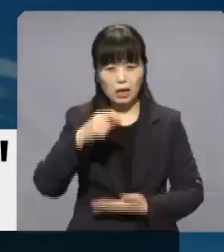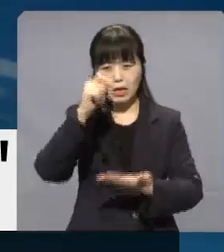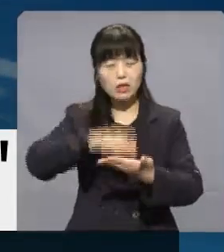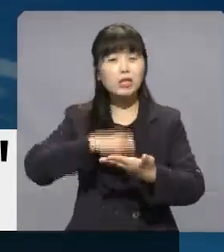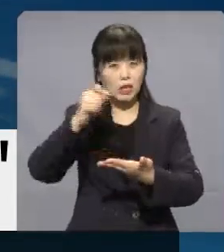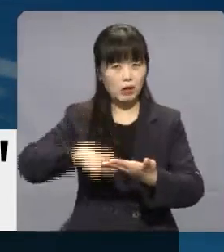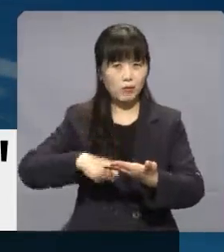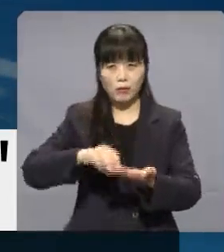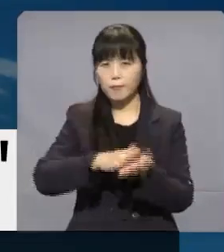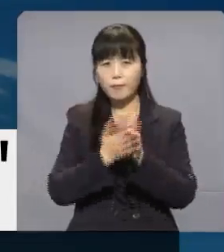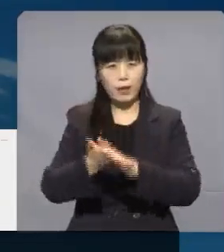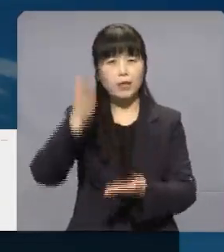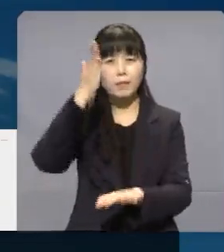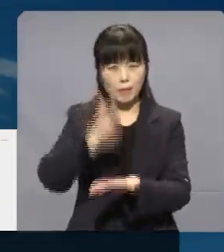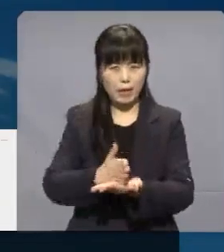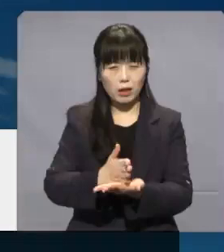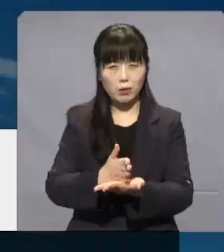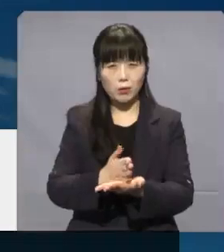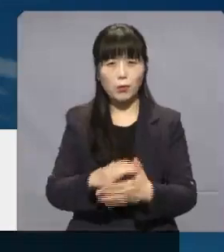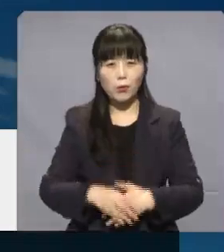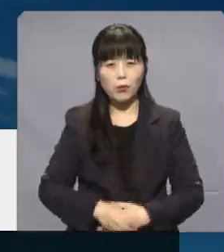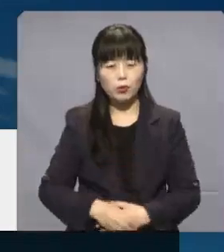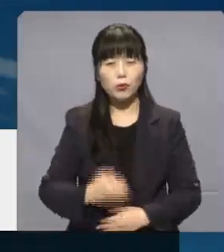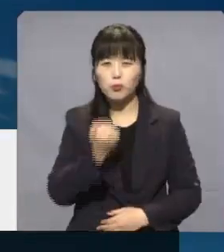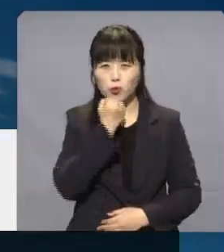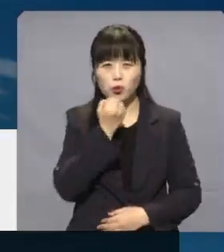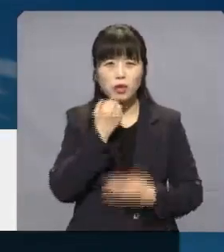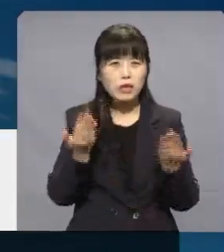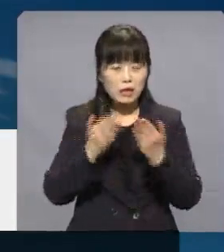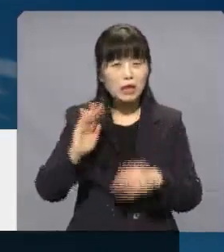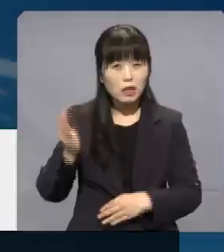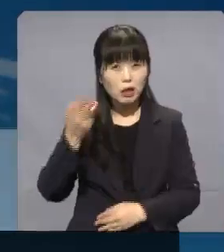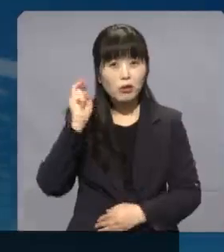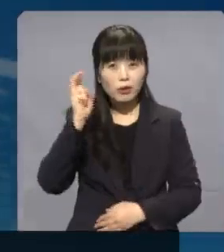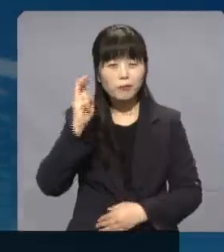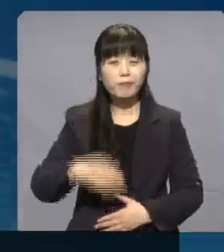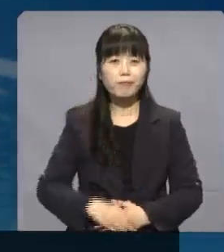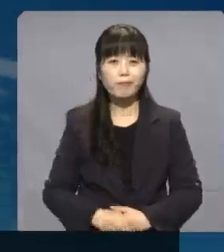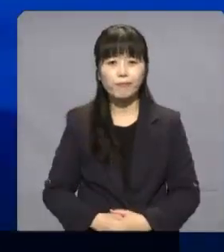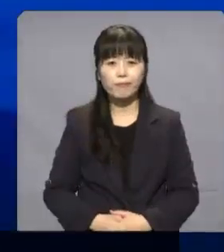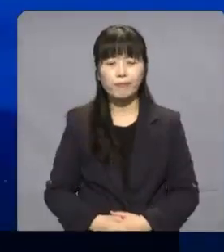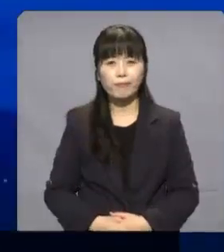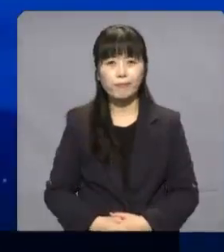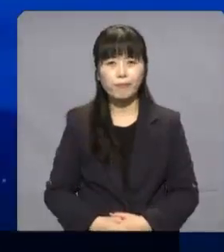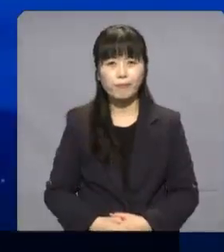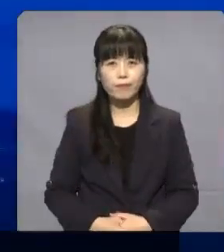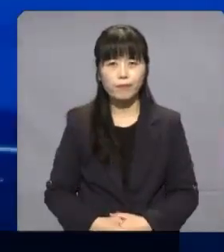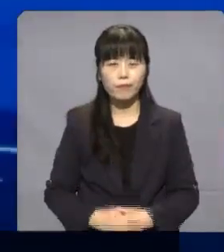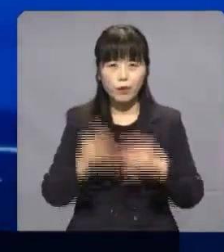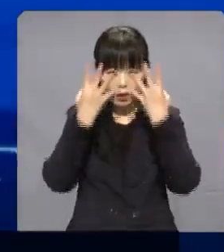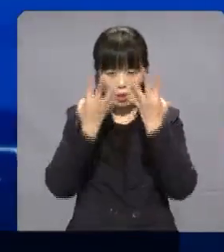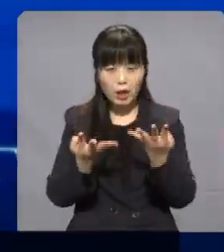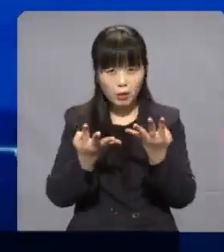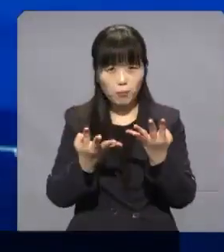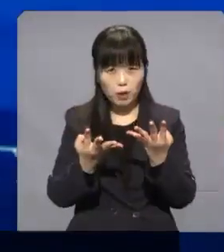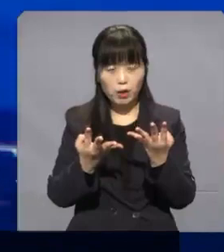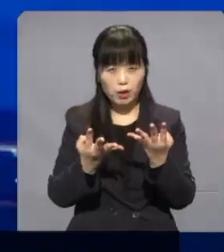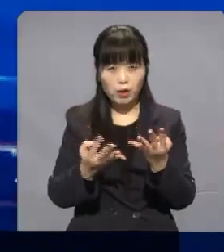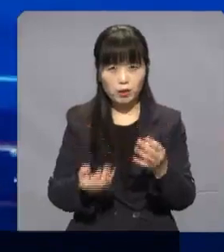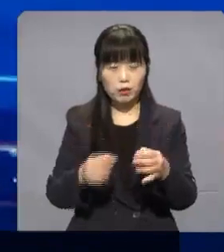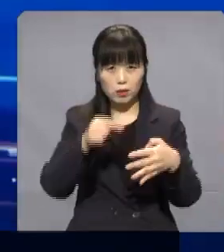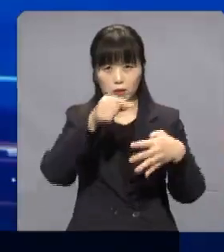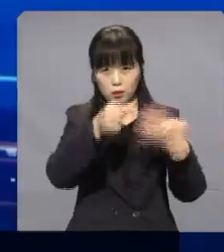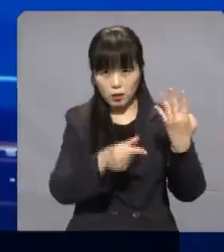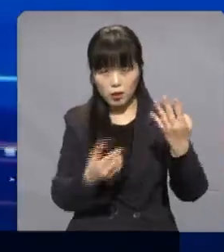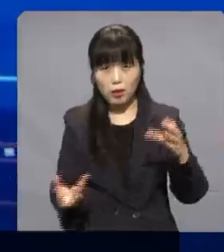것 자체가 해프닝이고 좀 웃긴 일이 아닐까 하는 생각도 듭니다. 그렇군요. 사면 열차, 이른바 사면